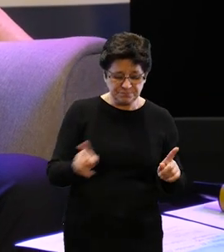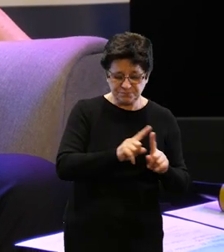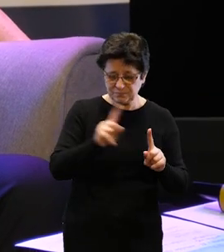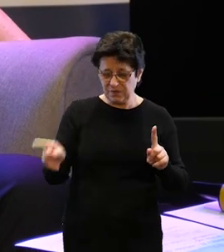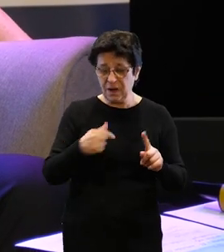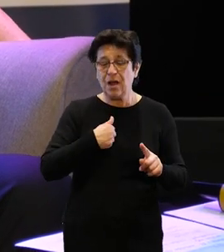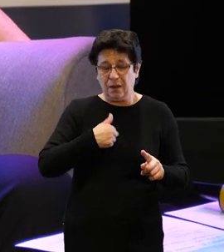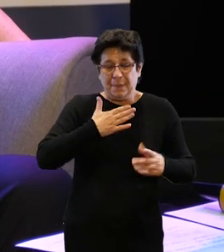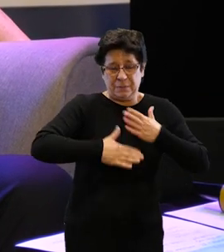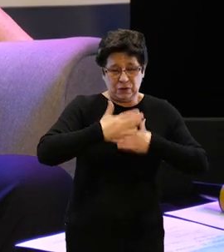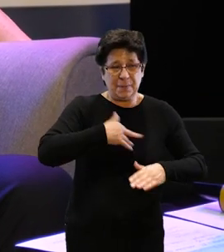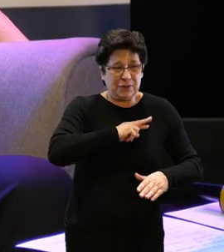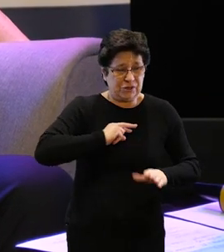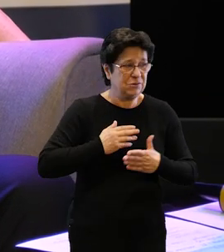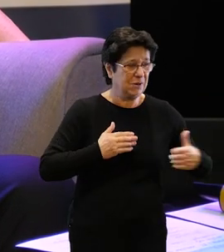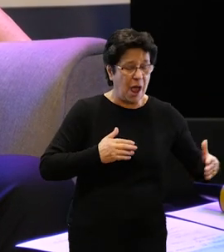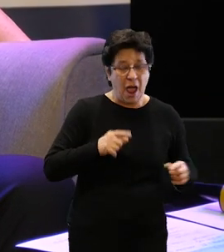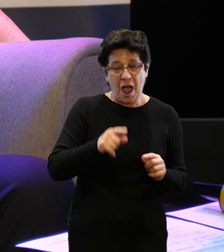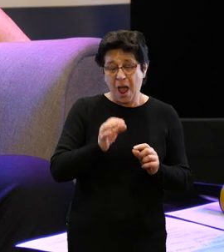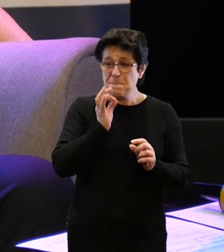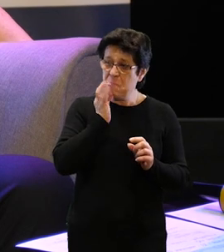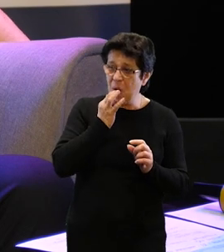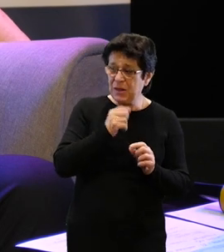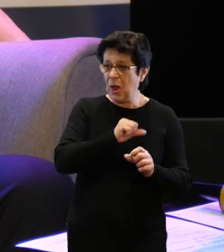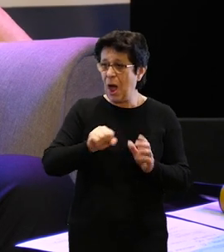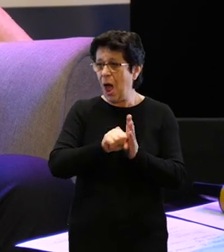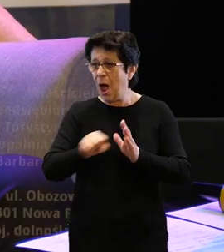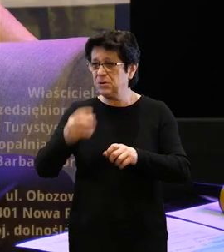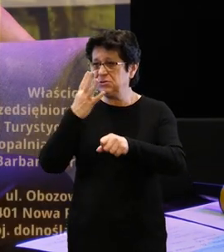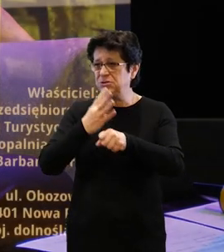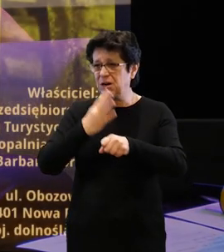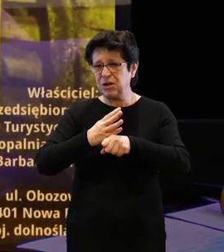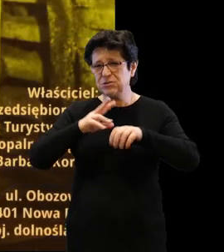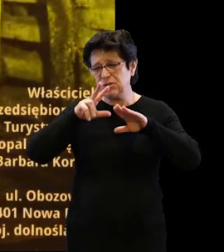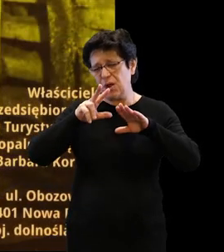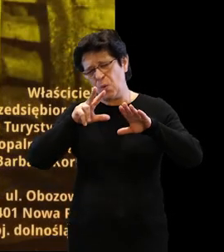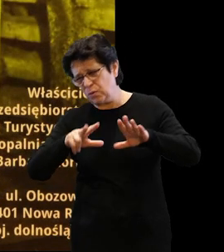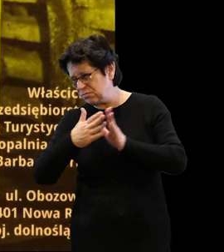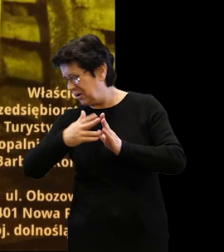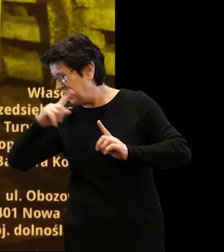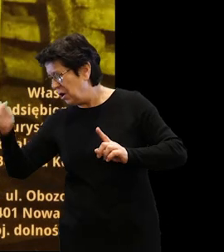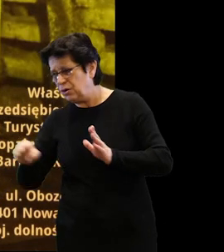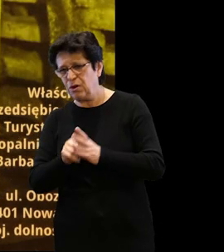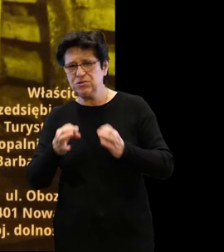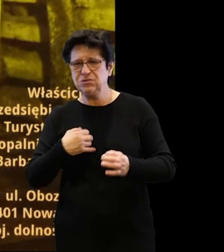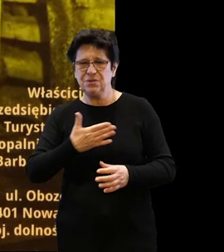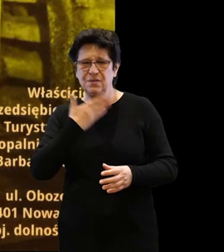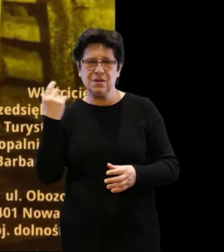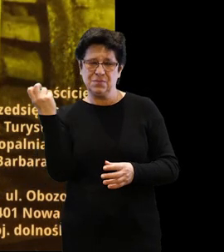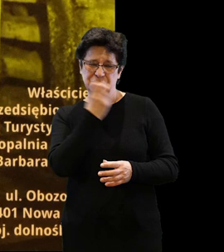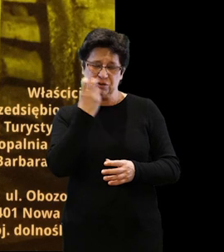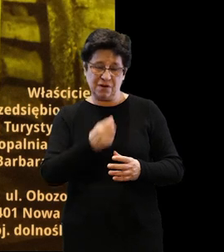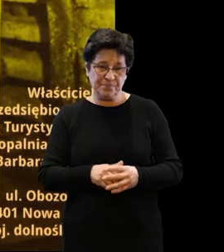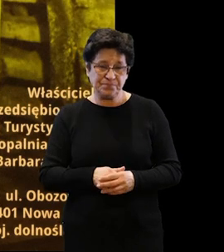problemu Powiem tak jak jestem w szkołach to się pytam kto był w kopalni w Wieliczce No i to jest jeden jedyny raz kiedy